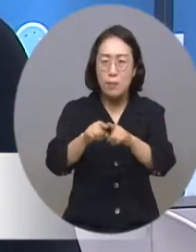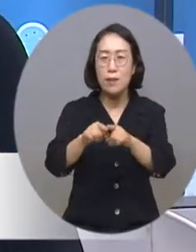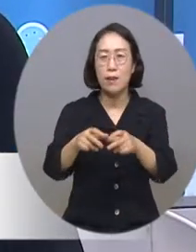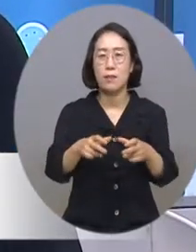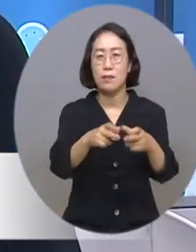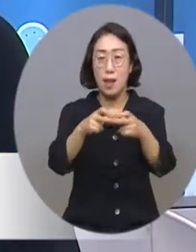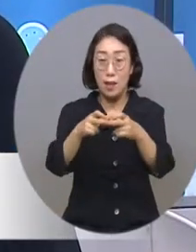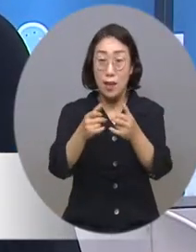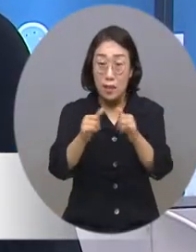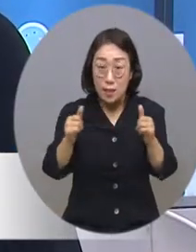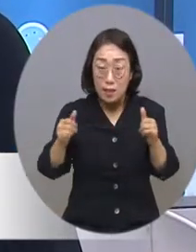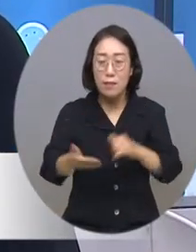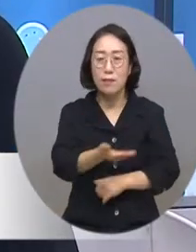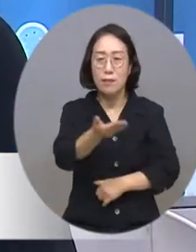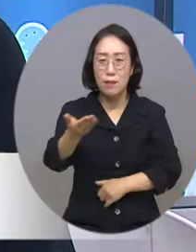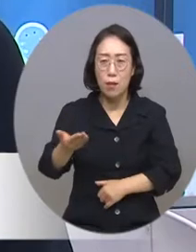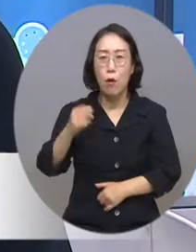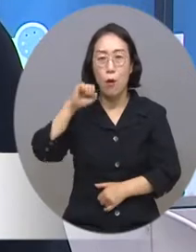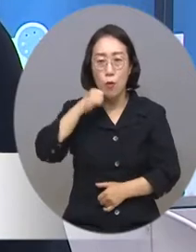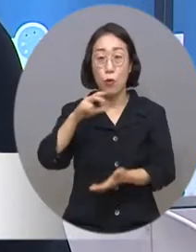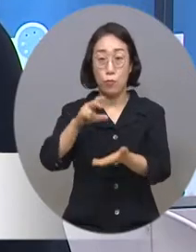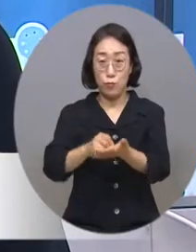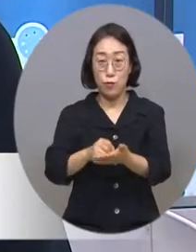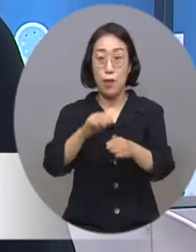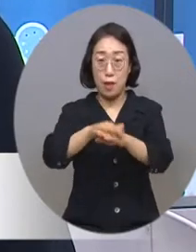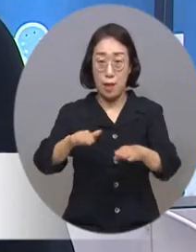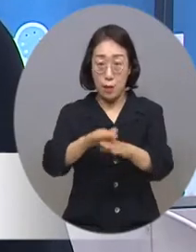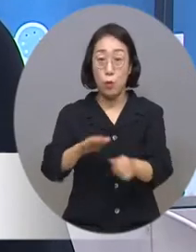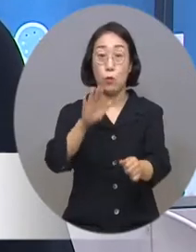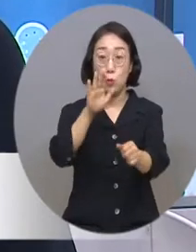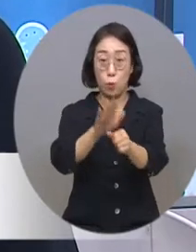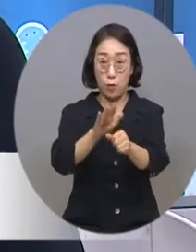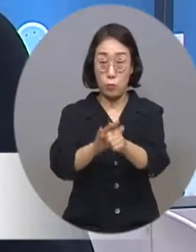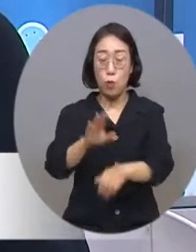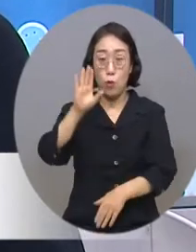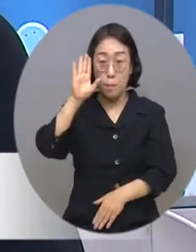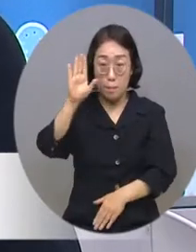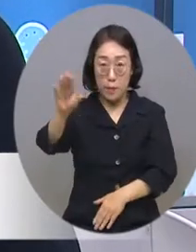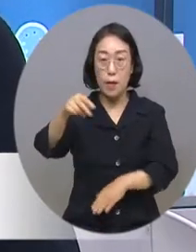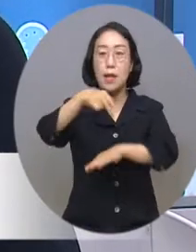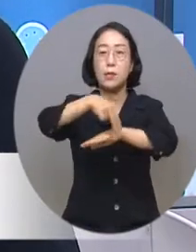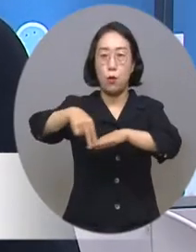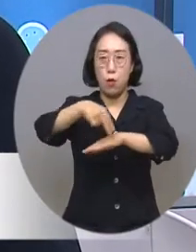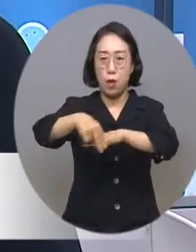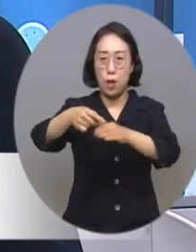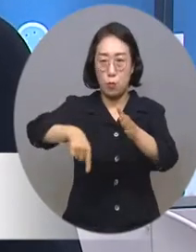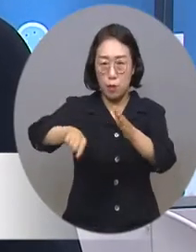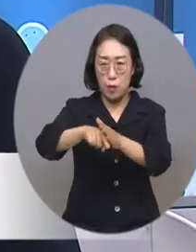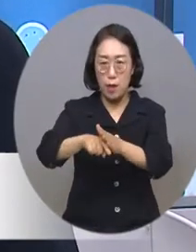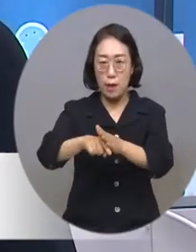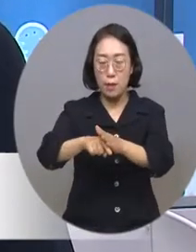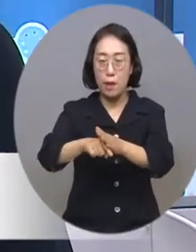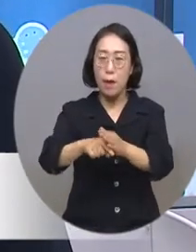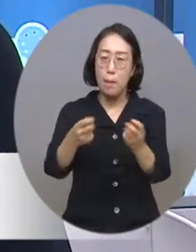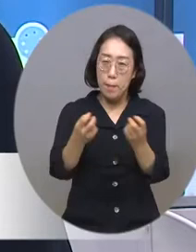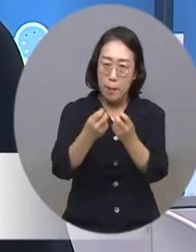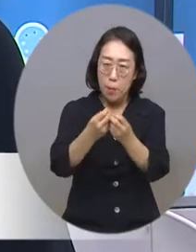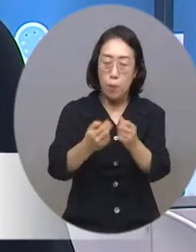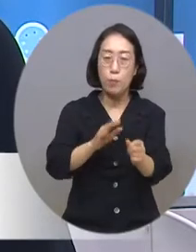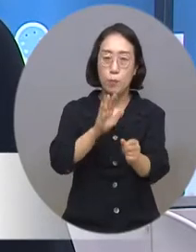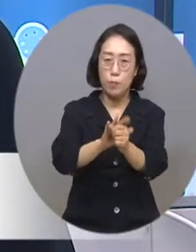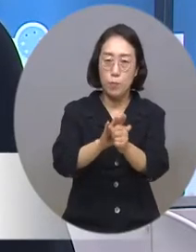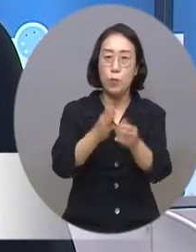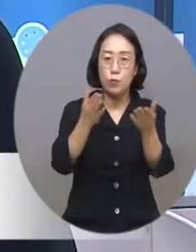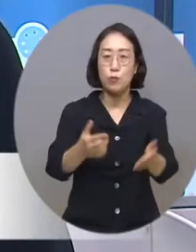분들에게 당면하고 있는 어려움들을 해결해 나가고 미래 설계를 위한 로드맵을 제시하는 데 도움을